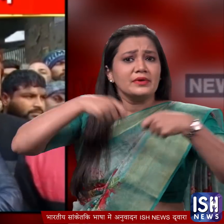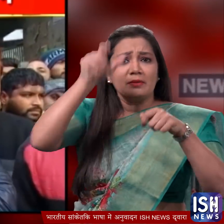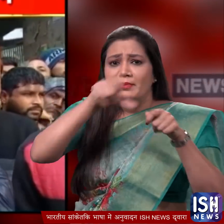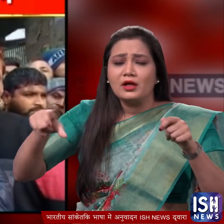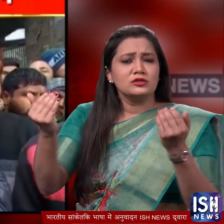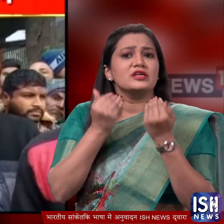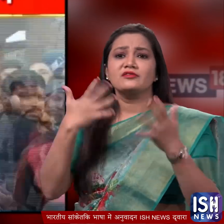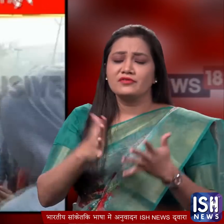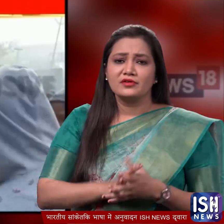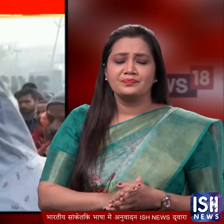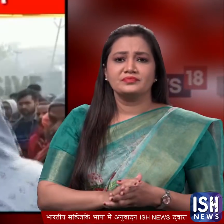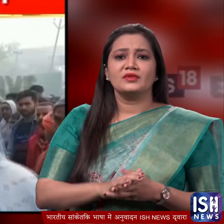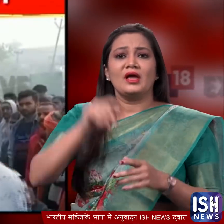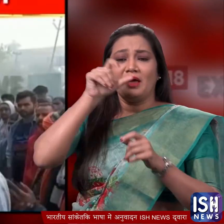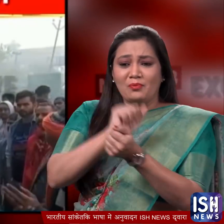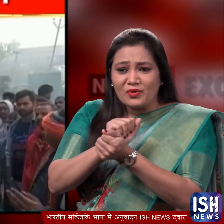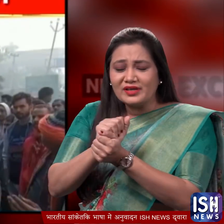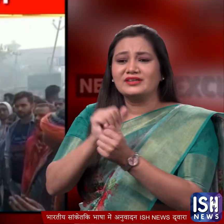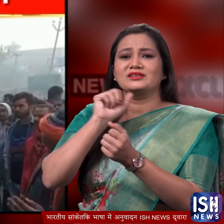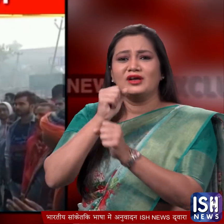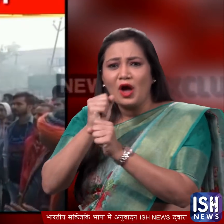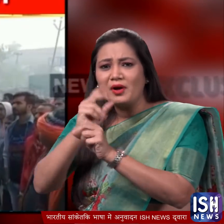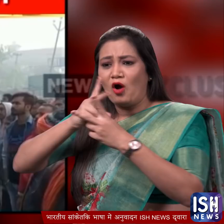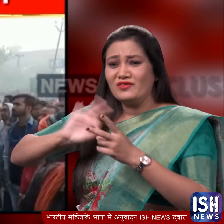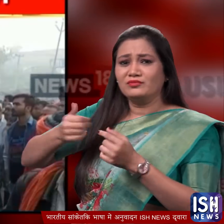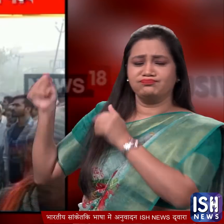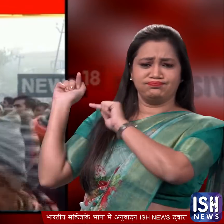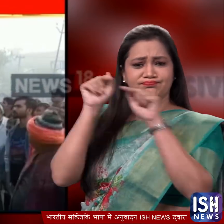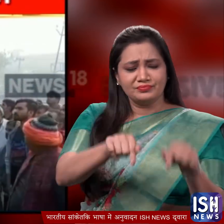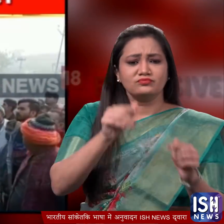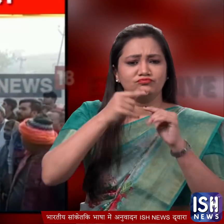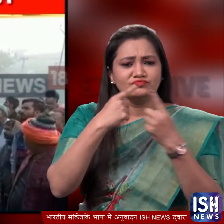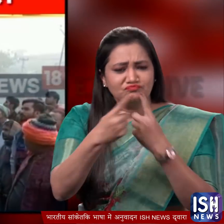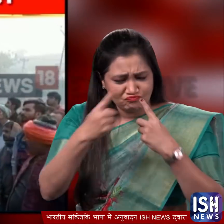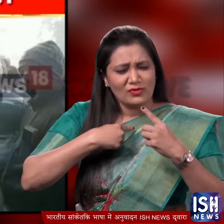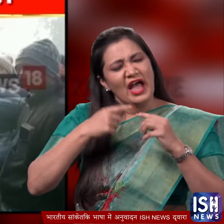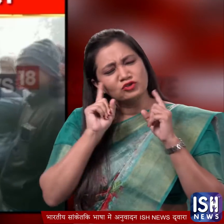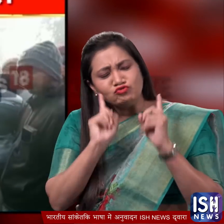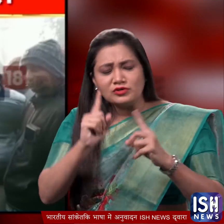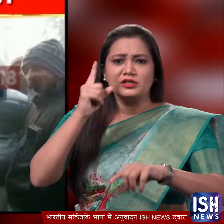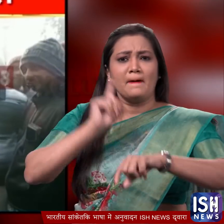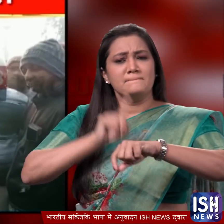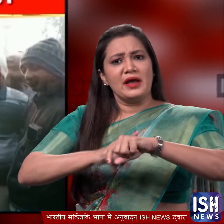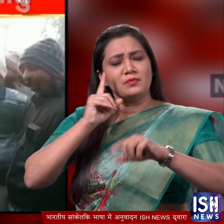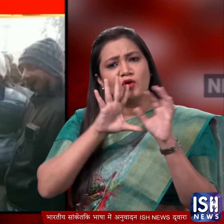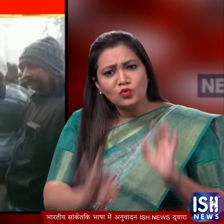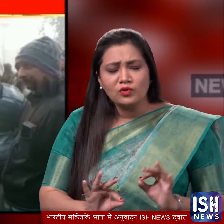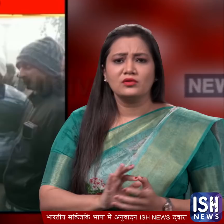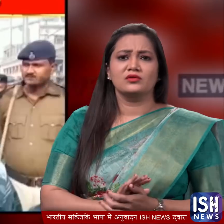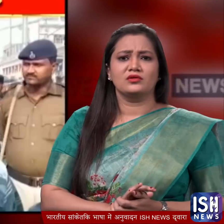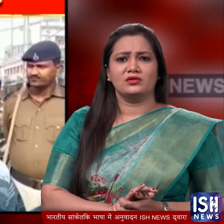सुरक्षित नहीं है। वहीं हंगामा शांत कराने पहुंचे पुलिस और प्रशासन के अधिकारियों ने लोगों को जांच के बाद सख्त कार्रवाई का भरोसा